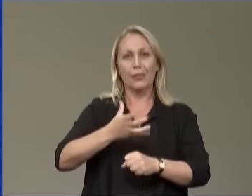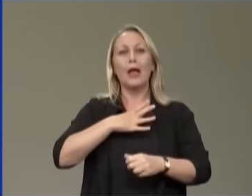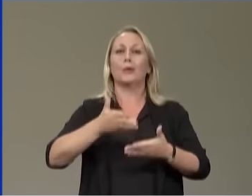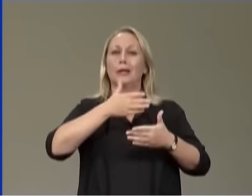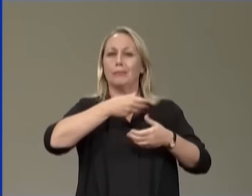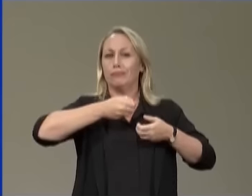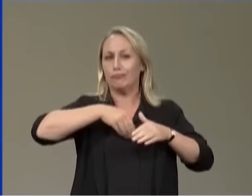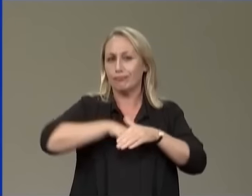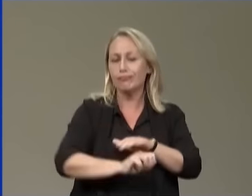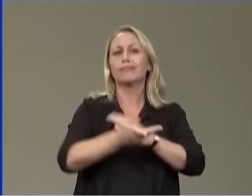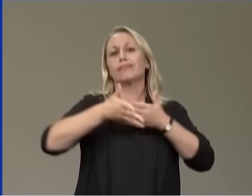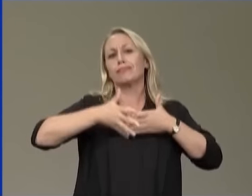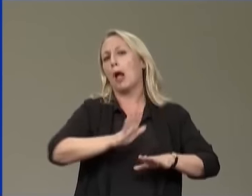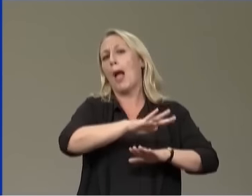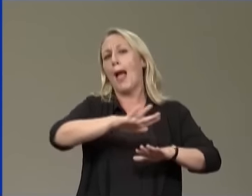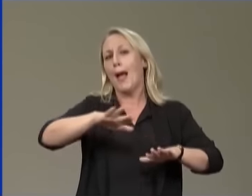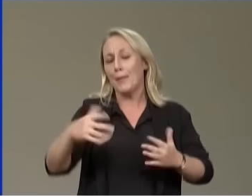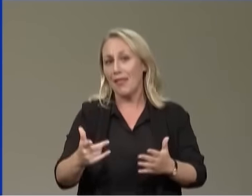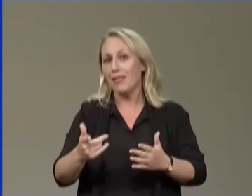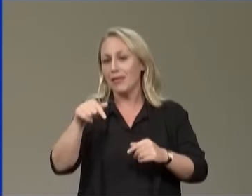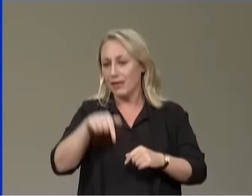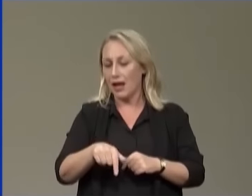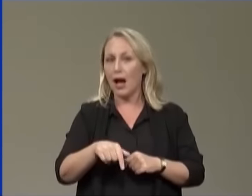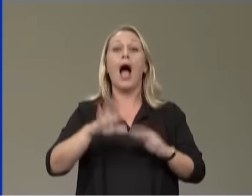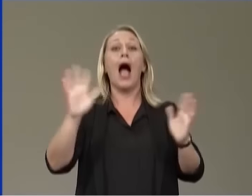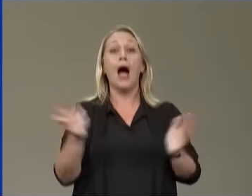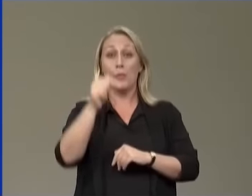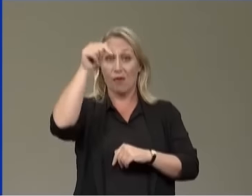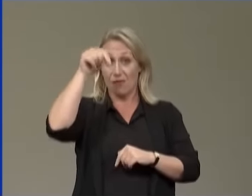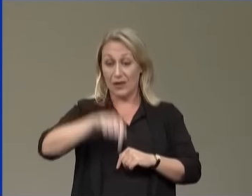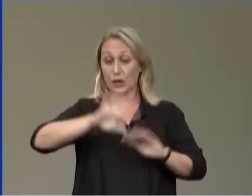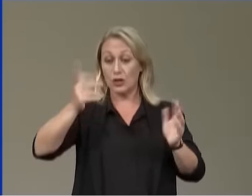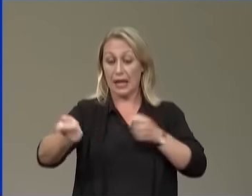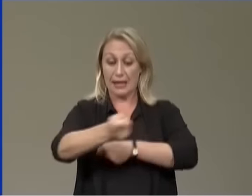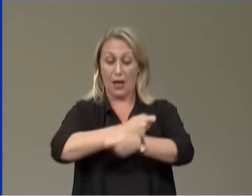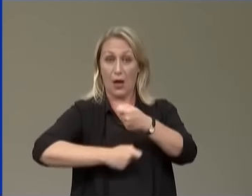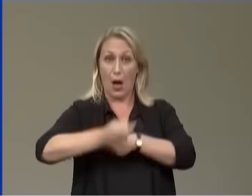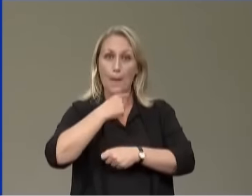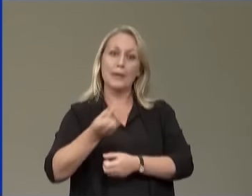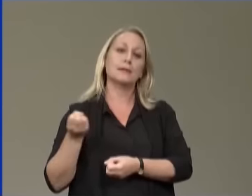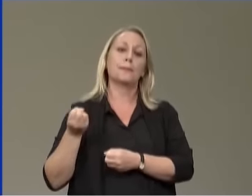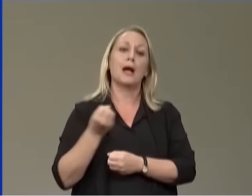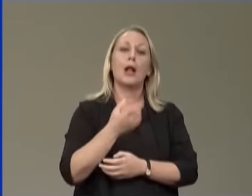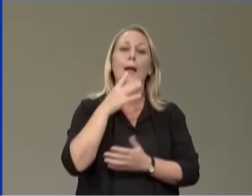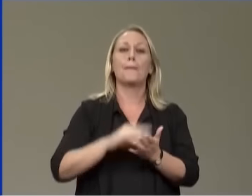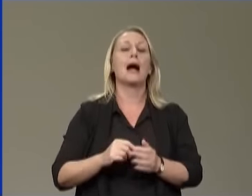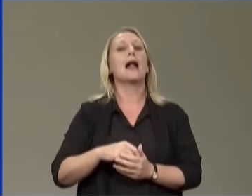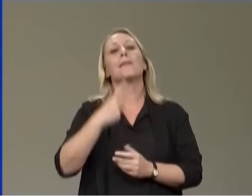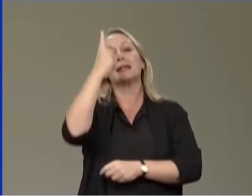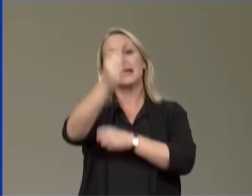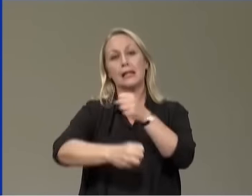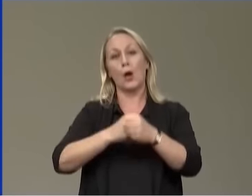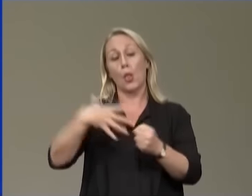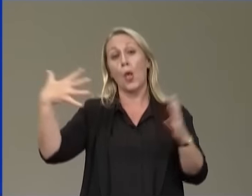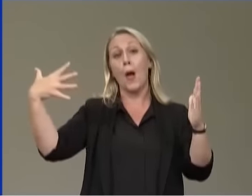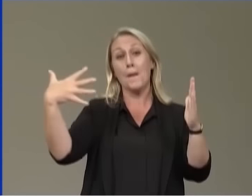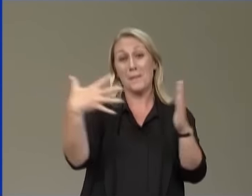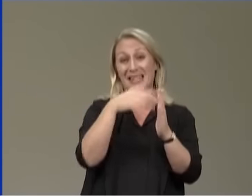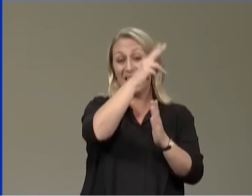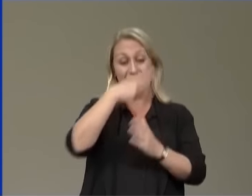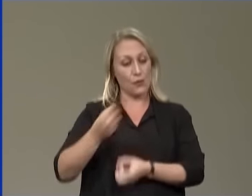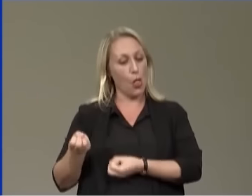οποίοι διευκολύνουν το προσωπικό τους με παροχές έως 5.000 ευρώ ετησίου σε νέους γονείς θα